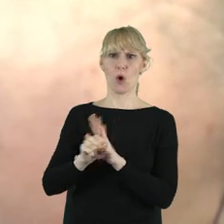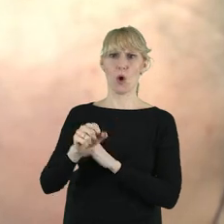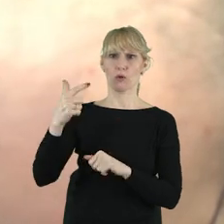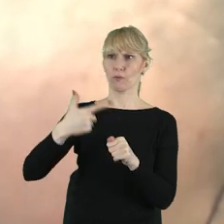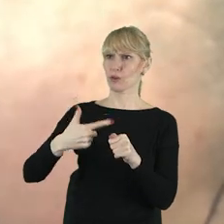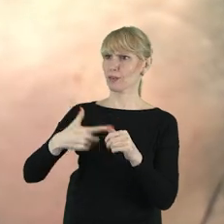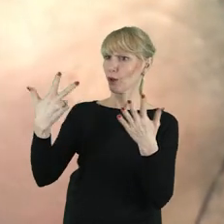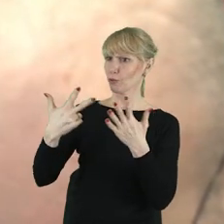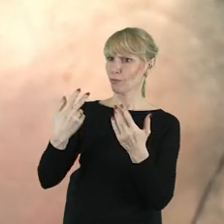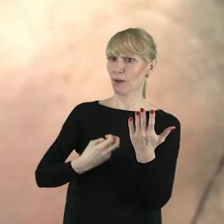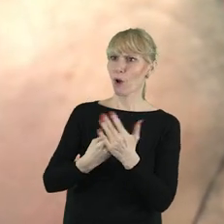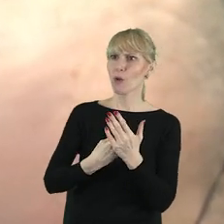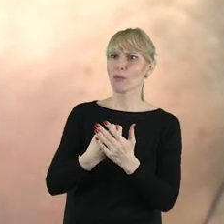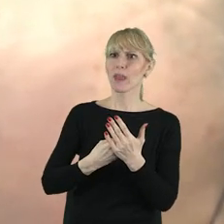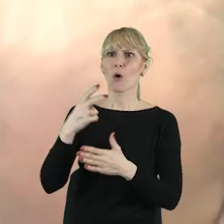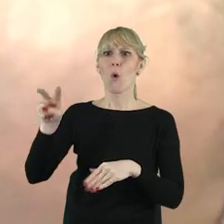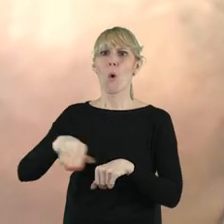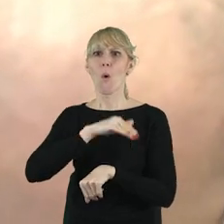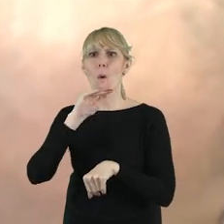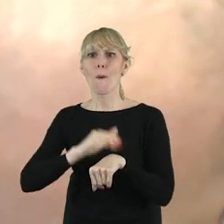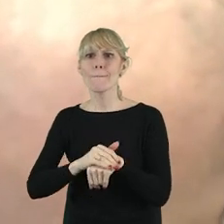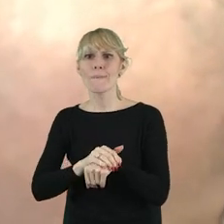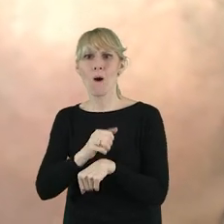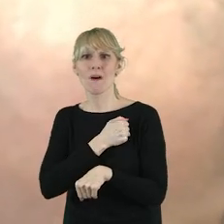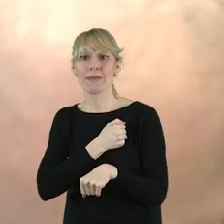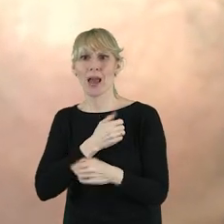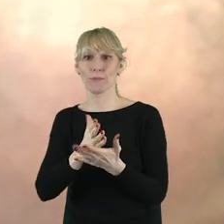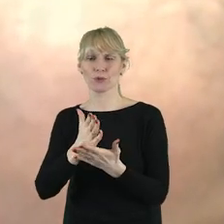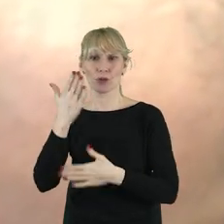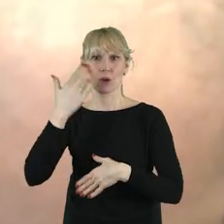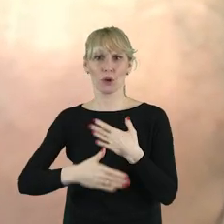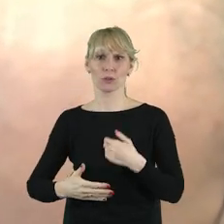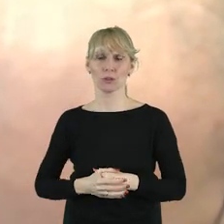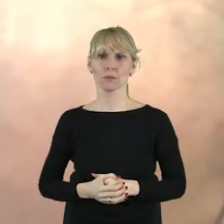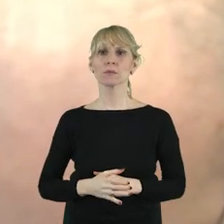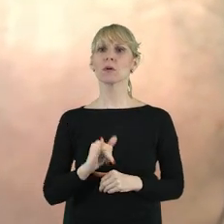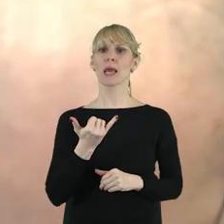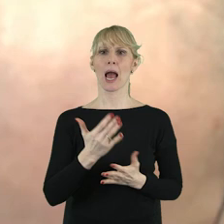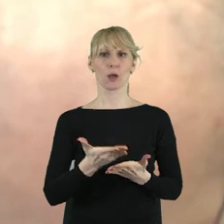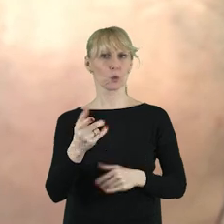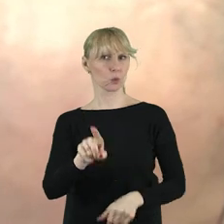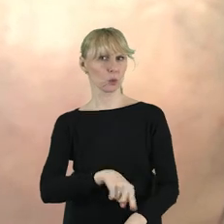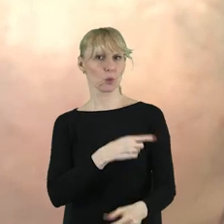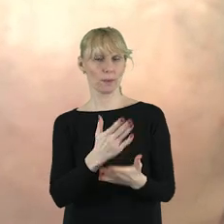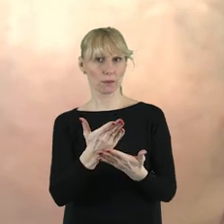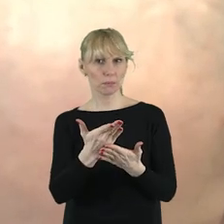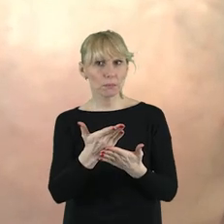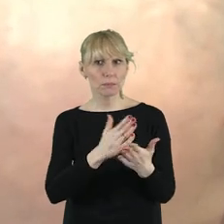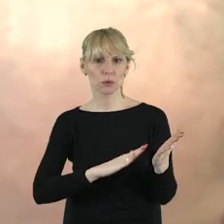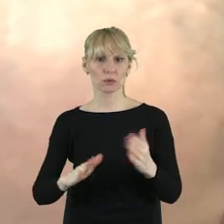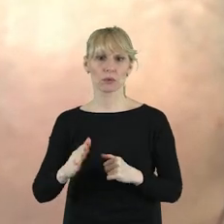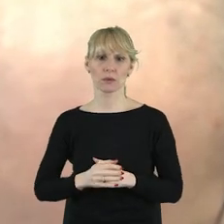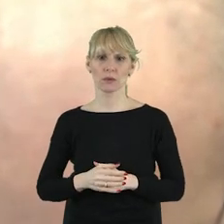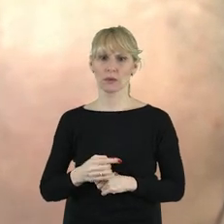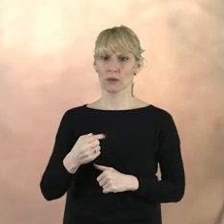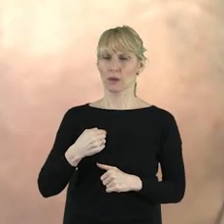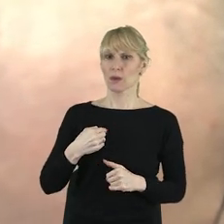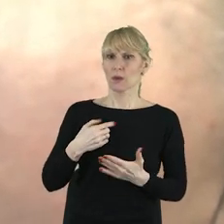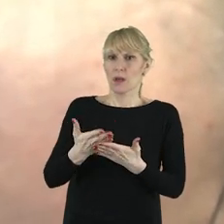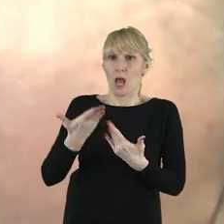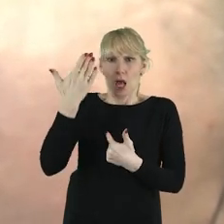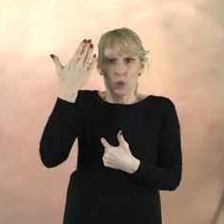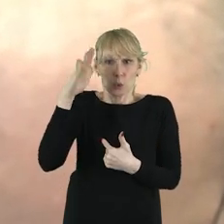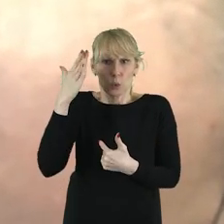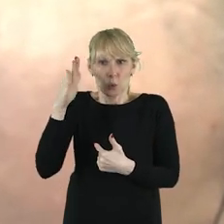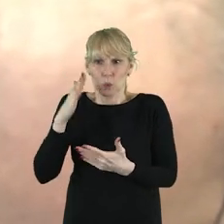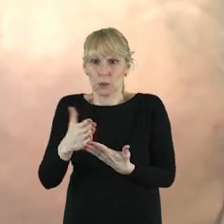To jak długo będą trwały te przygotowania? Owszem, jestem mieszkanką powiatu zduńskowolskiego, panie marszałku, ale nie znam i